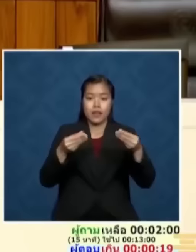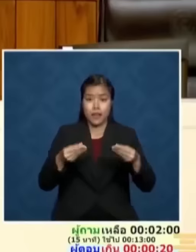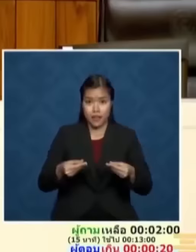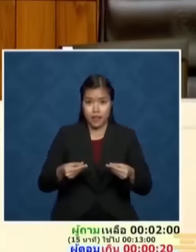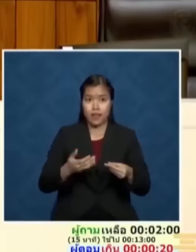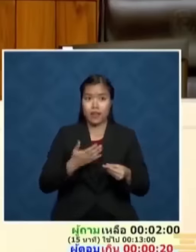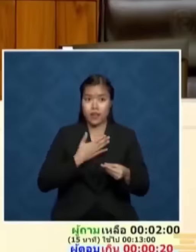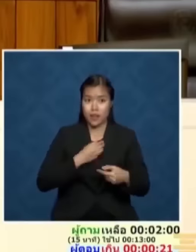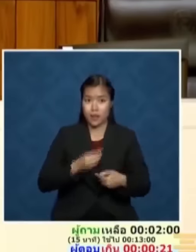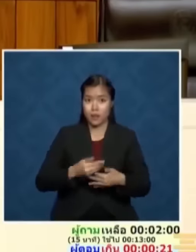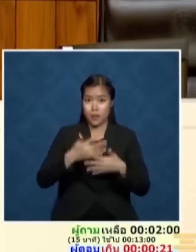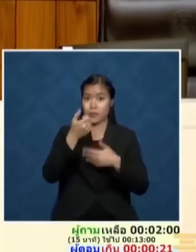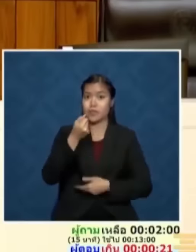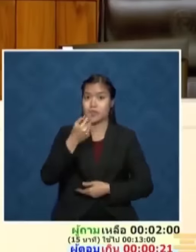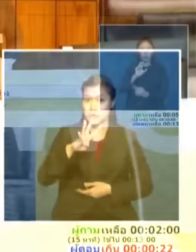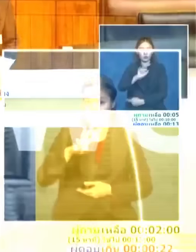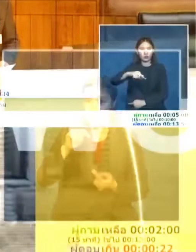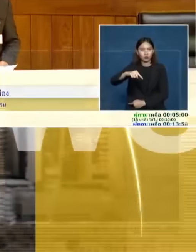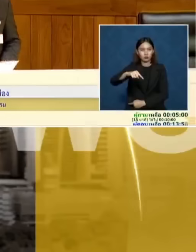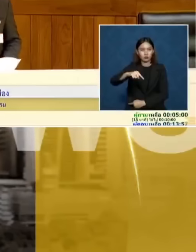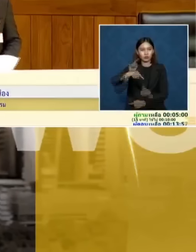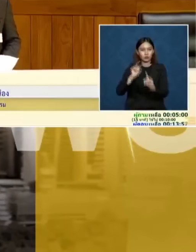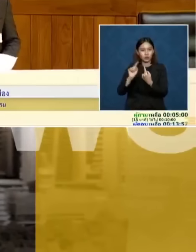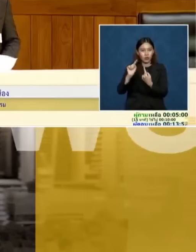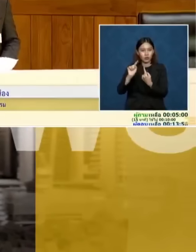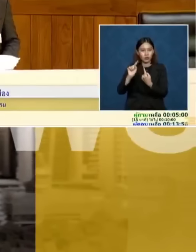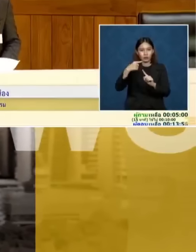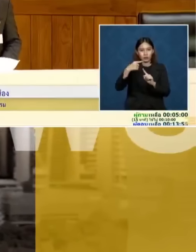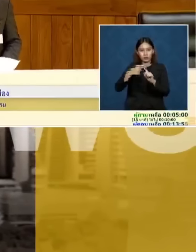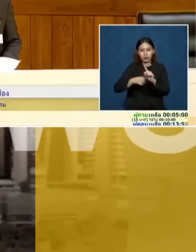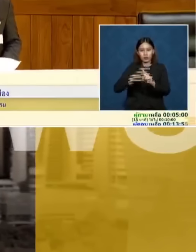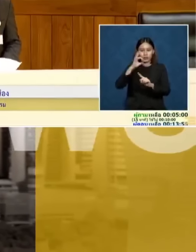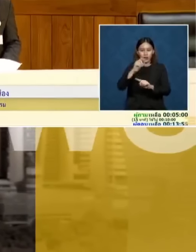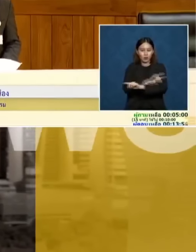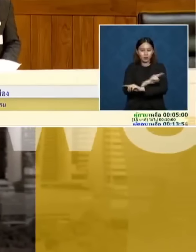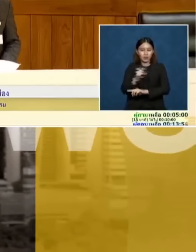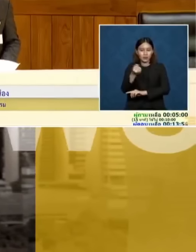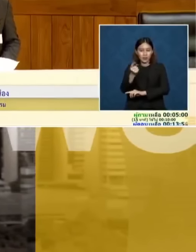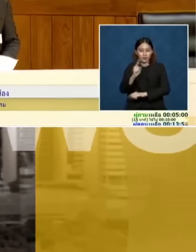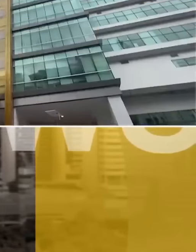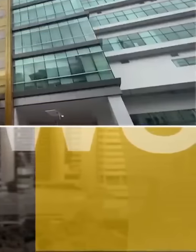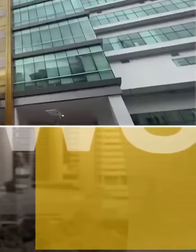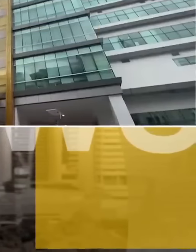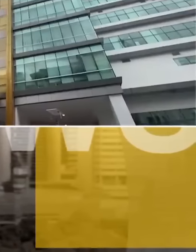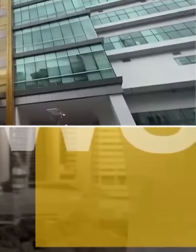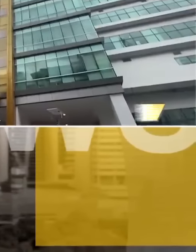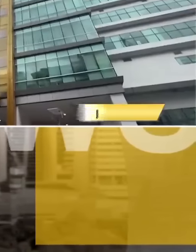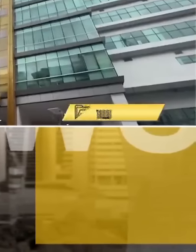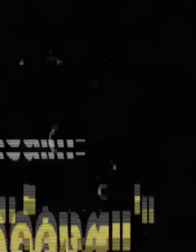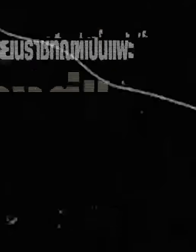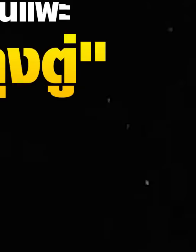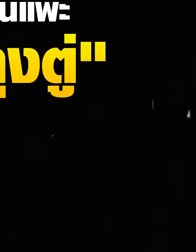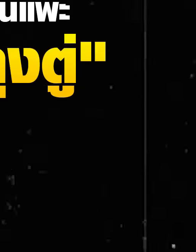ชั้น14ไม่ใช่เป็นชั้นพิเศษนะครับ แล้วถ้าบอกว่าไม่ใช่ห้อง VIP เอาภาพห้องมาให้ดูหน่อยก็ได้ถ้าบอกว่าไม่ใช่ VIP อ่ะที่ไม่มีคุณทักษิณอ